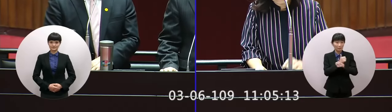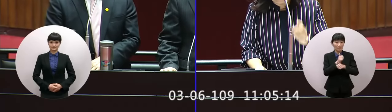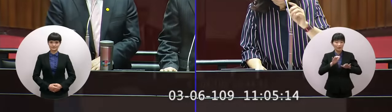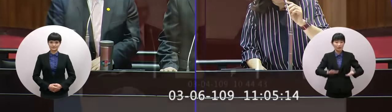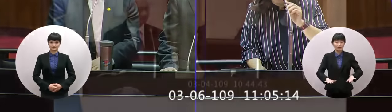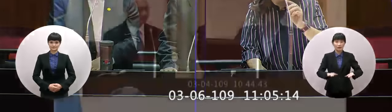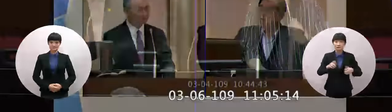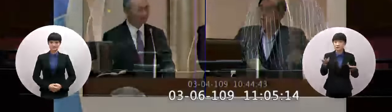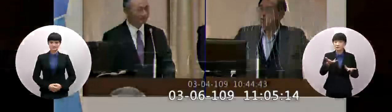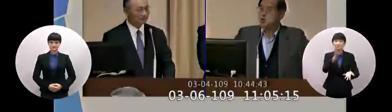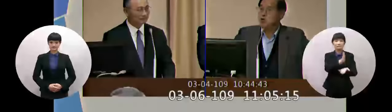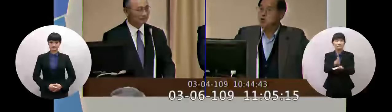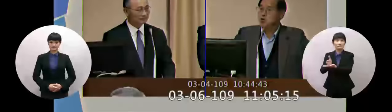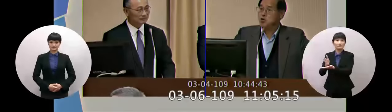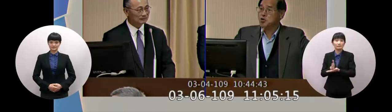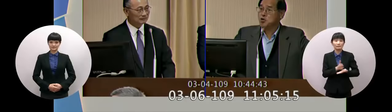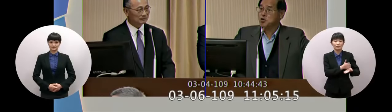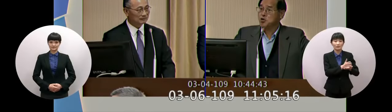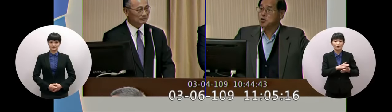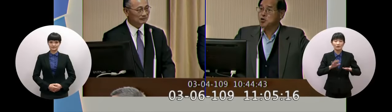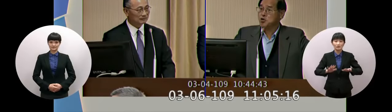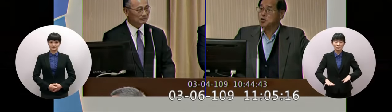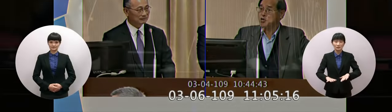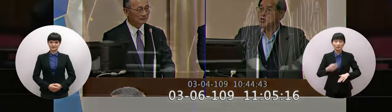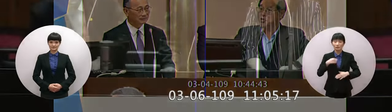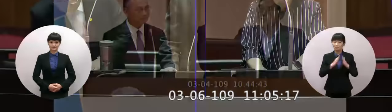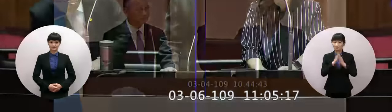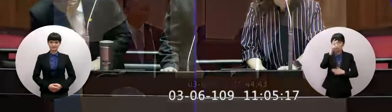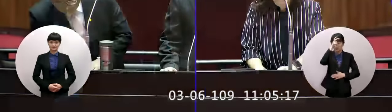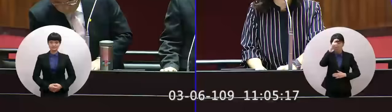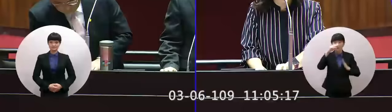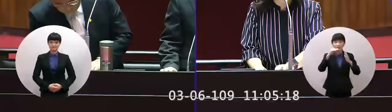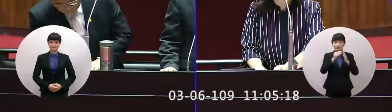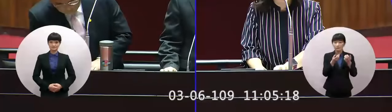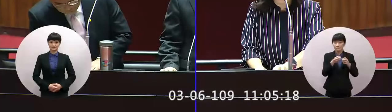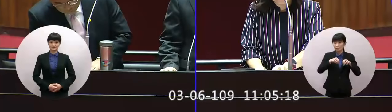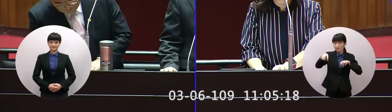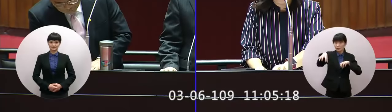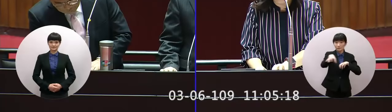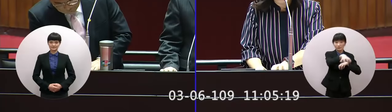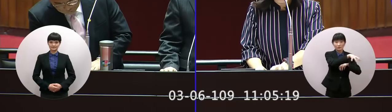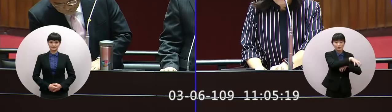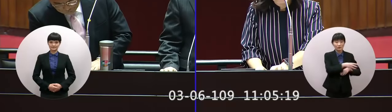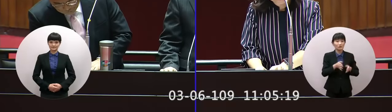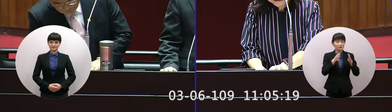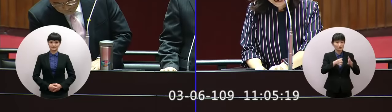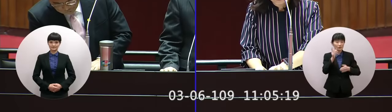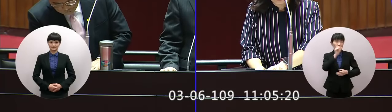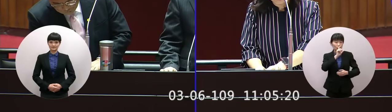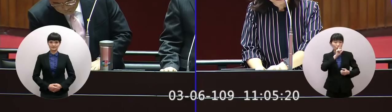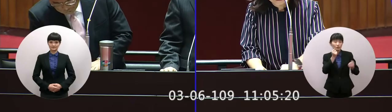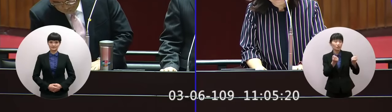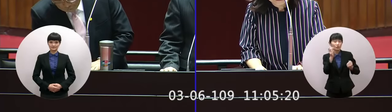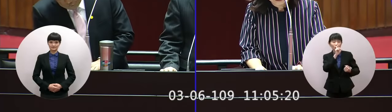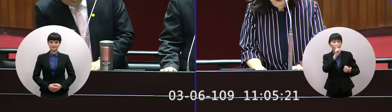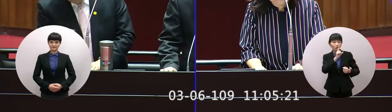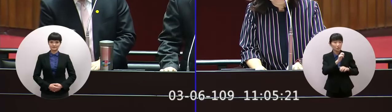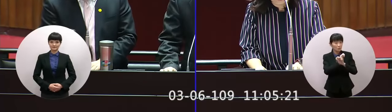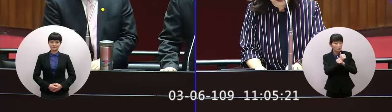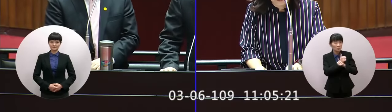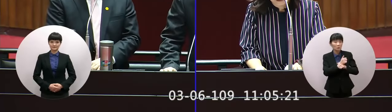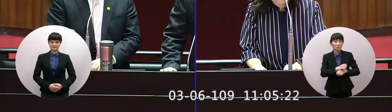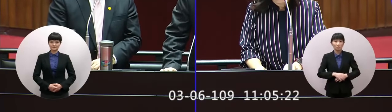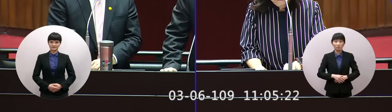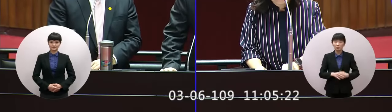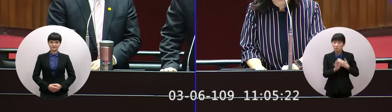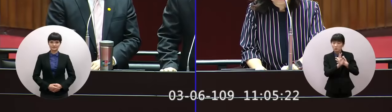了，那我们也要求警察局分局对酒测勤务也是疫情还有辖区这边的酒